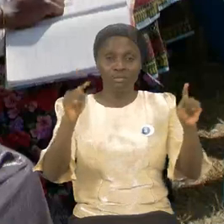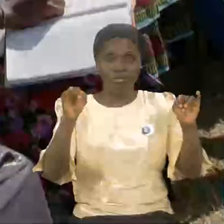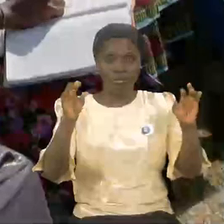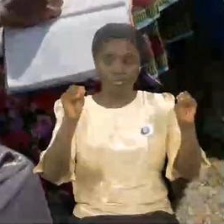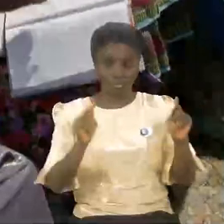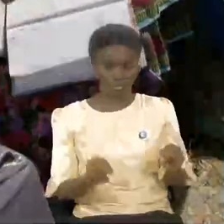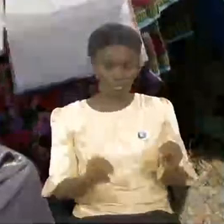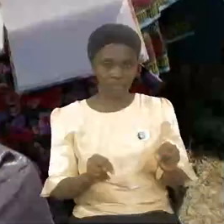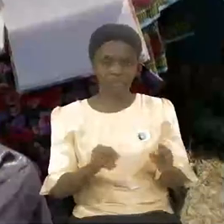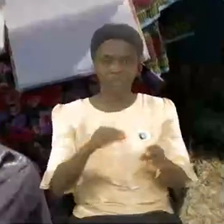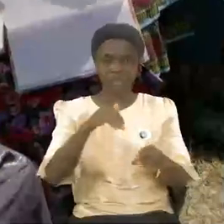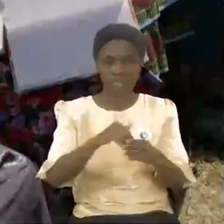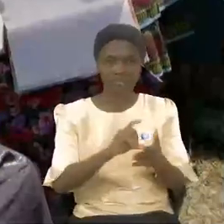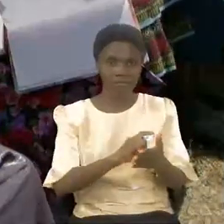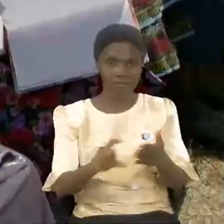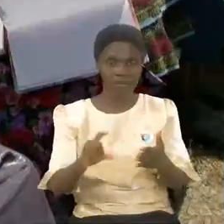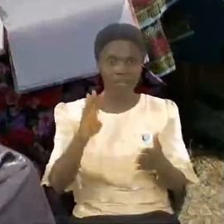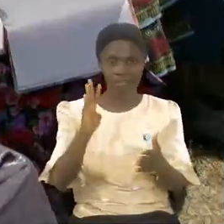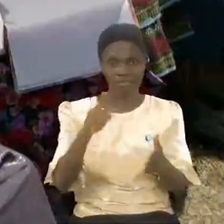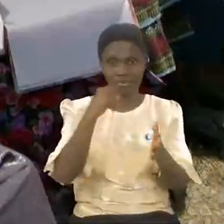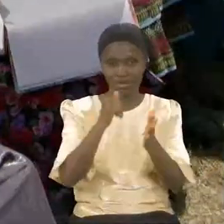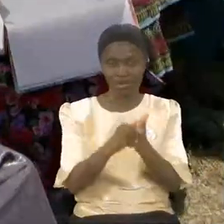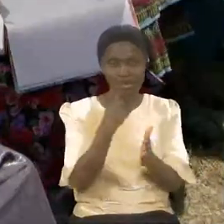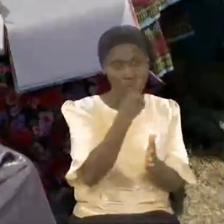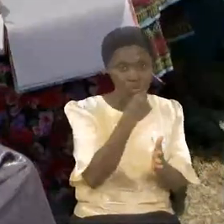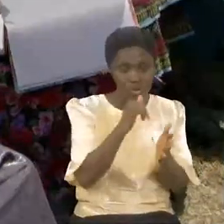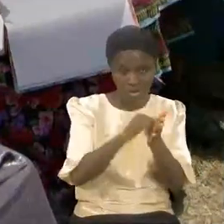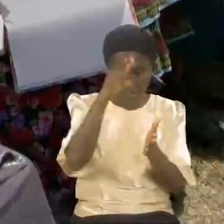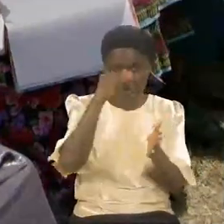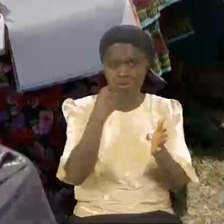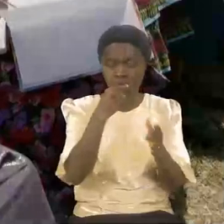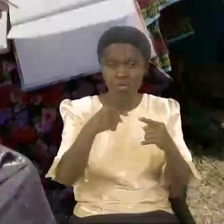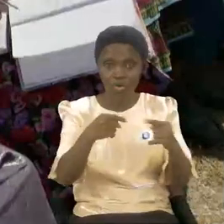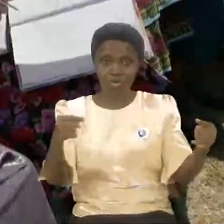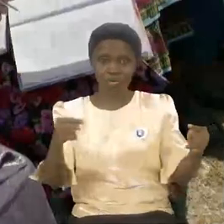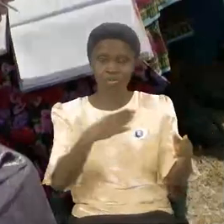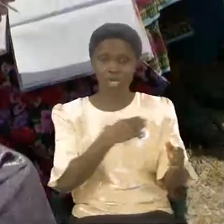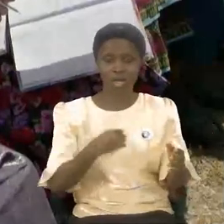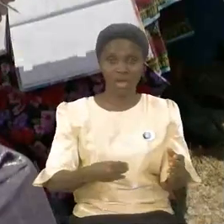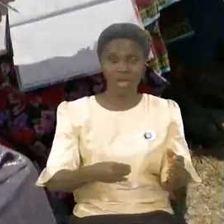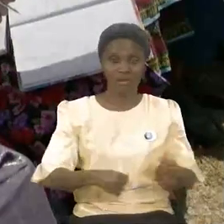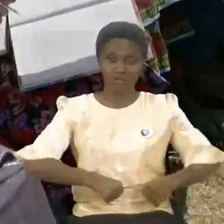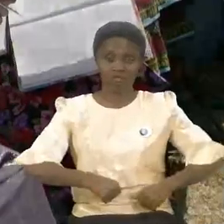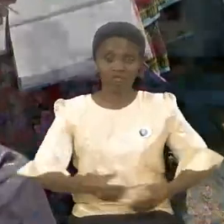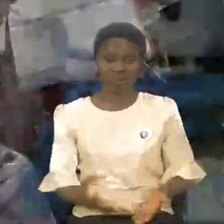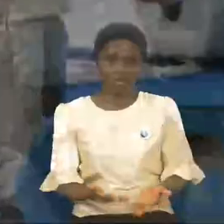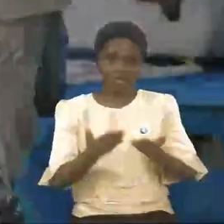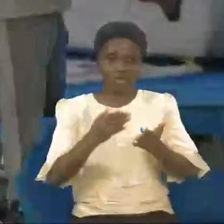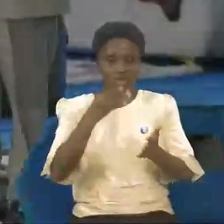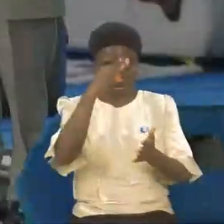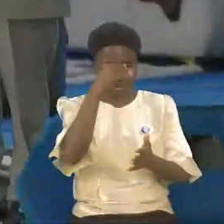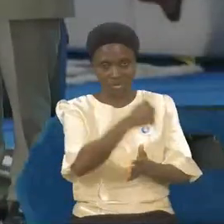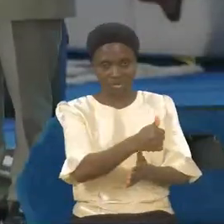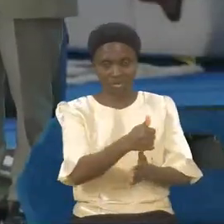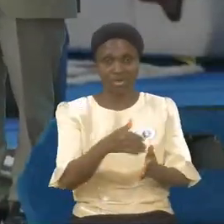du péché le fils de la perdition l'Antéchrist quand il vient qu'est-ce qu'il va dire verset 4 l'adversaire qui s'élève